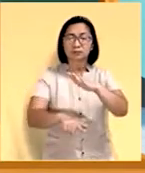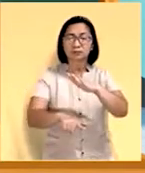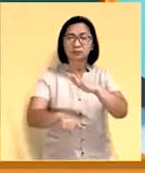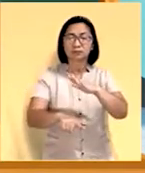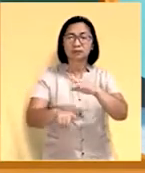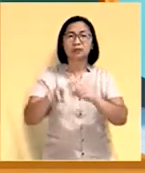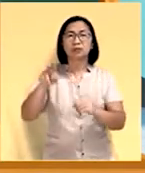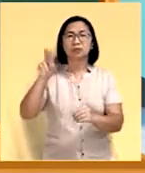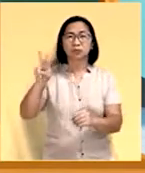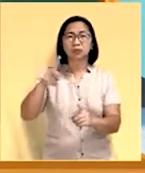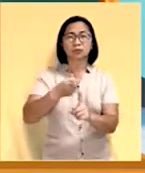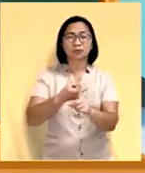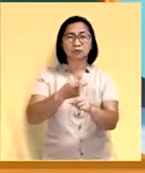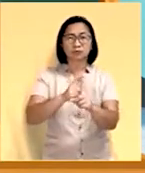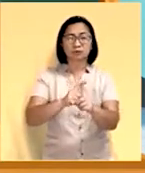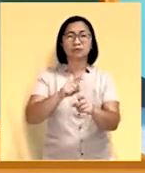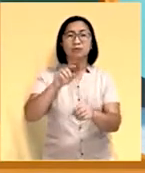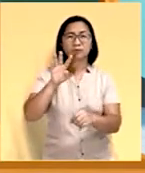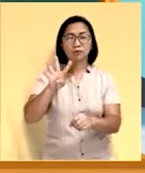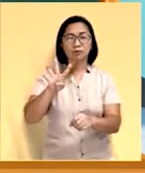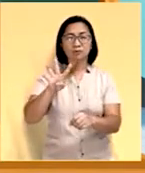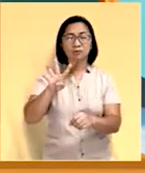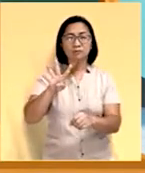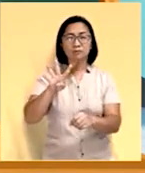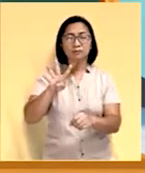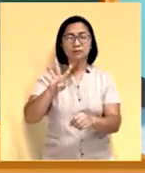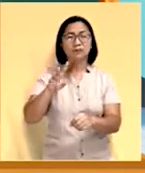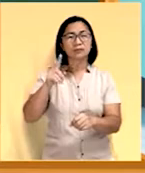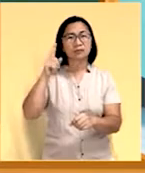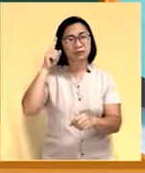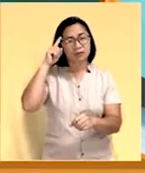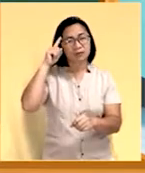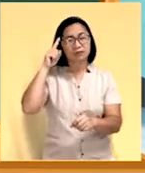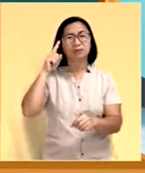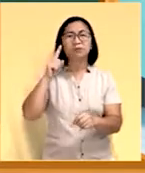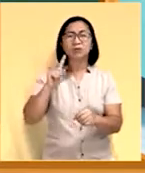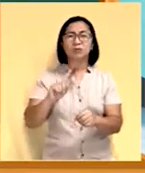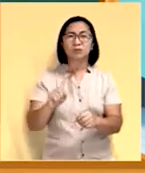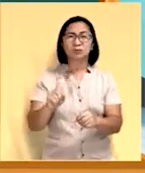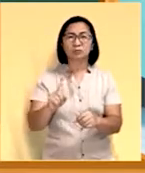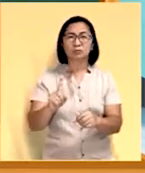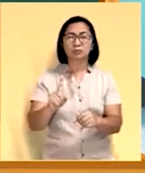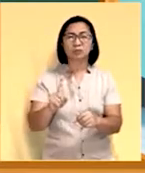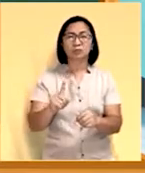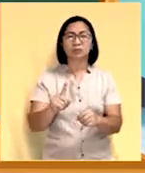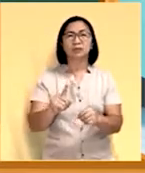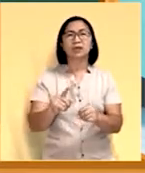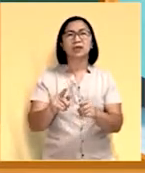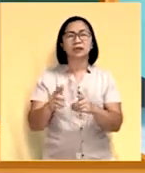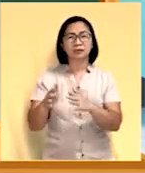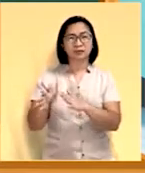Ibabawas natin ang 2 mula sa 4. Sa palagay mo, ilan ang natira?